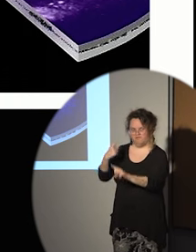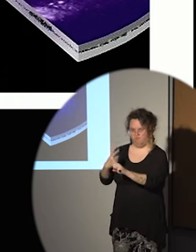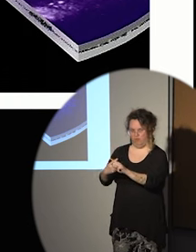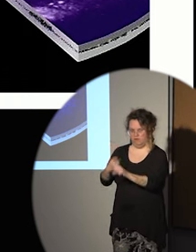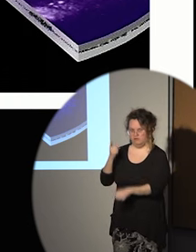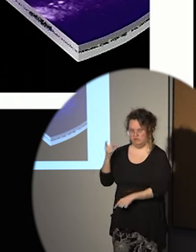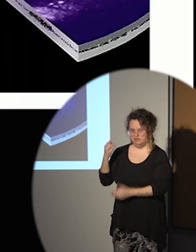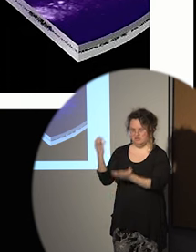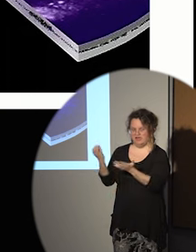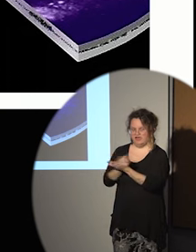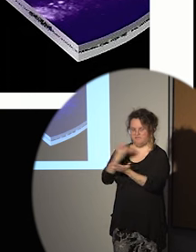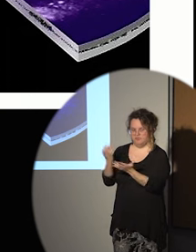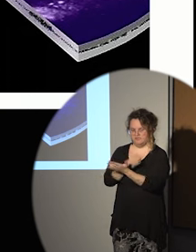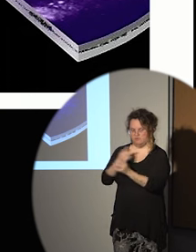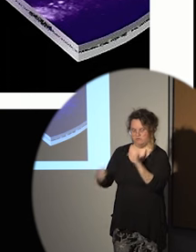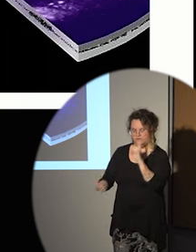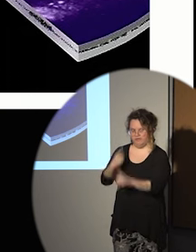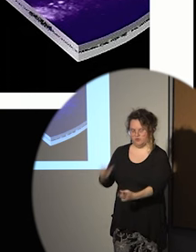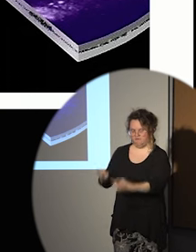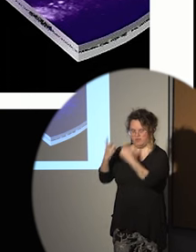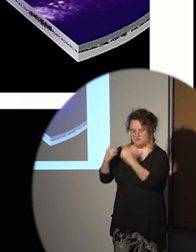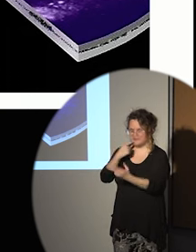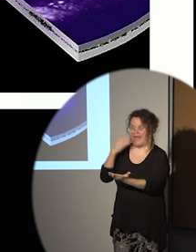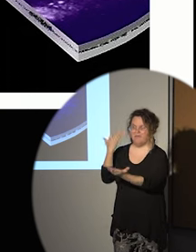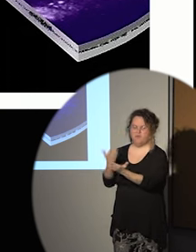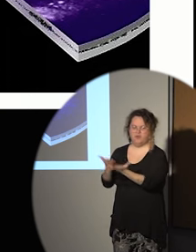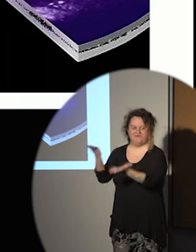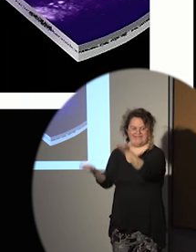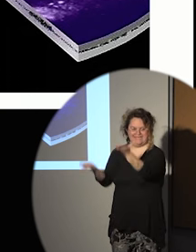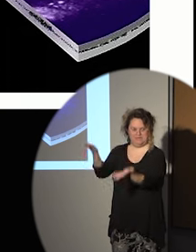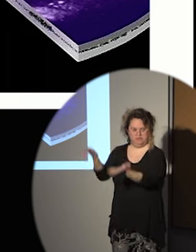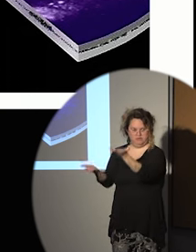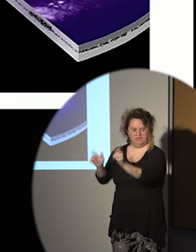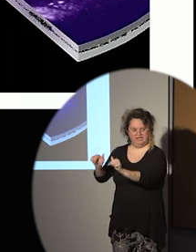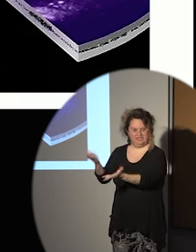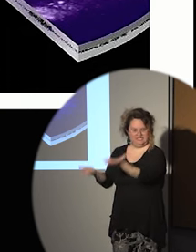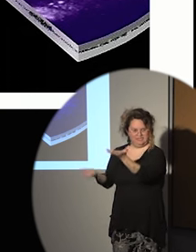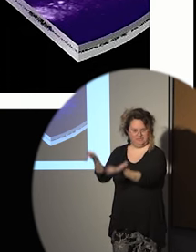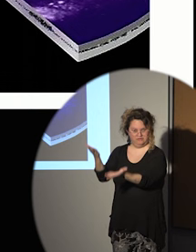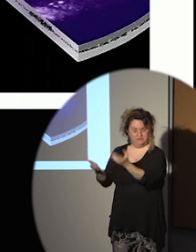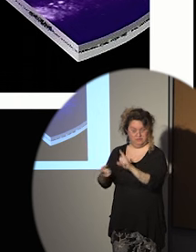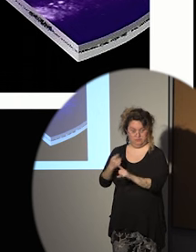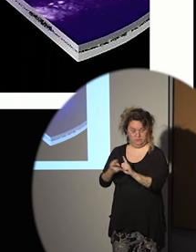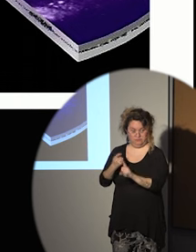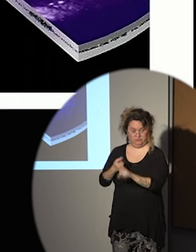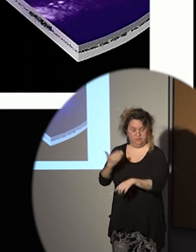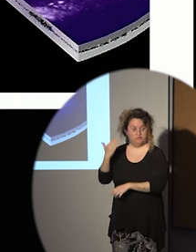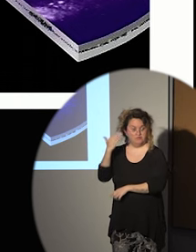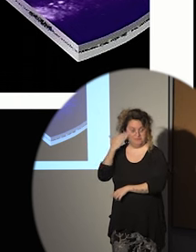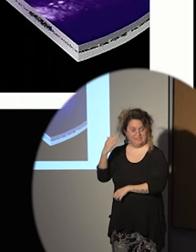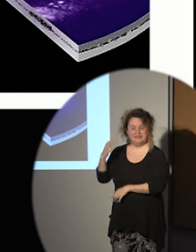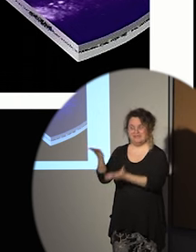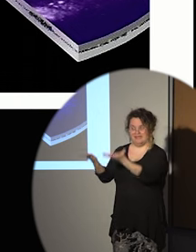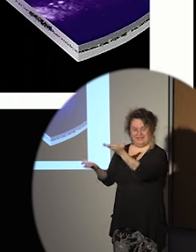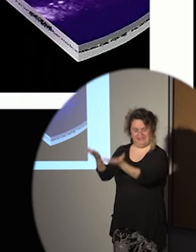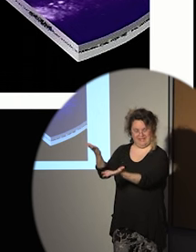que ce système est à l'équilibre. C'est extrêmement important, un système à l'équilibre, parce que quand vous avez un système à l'équilibre,